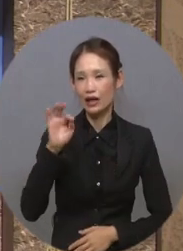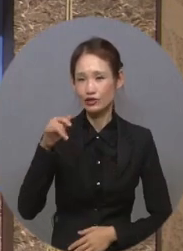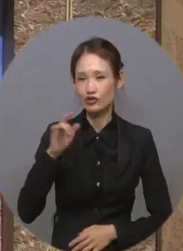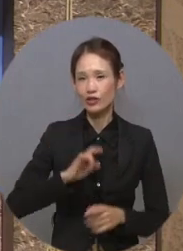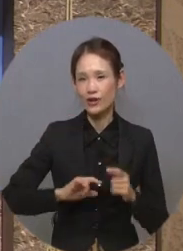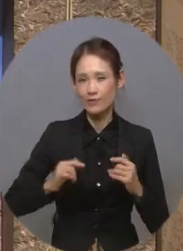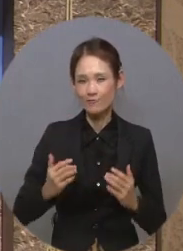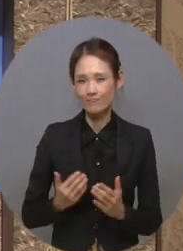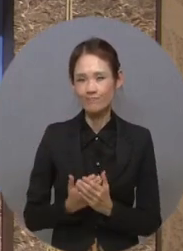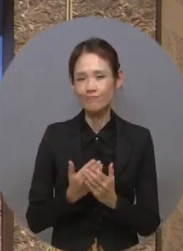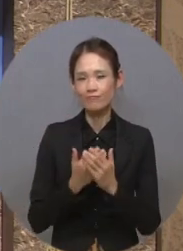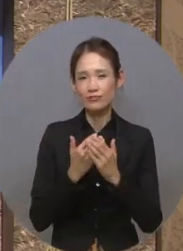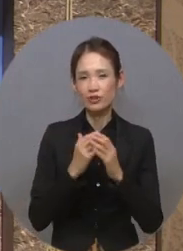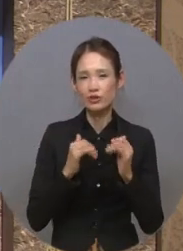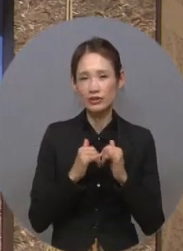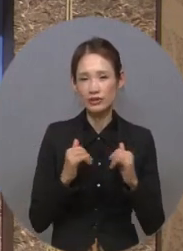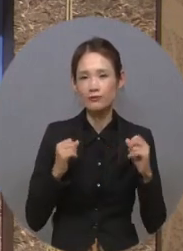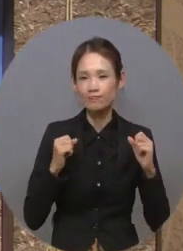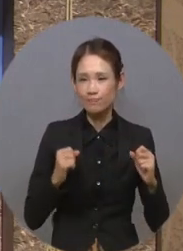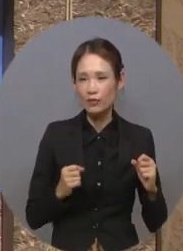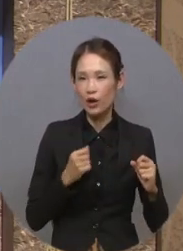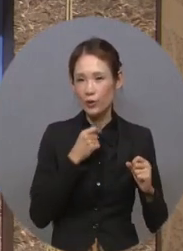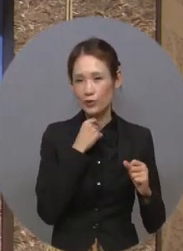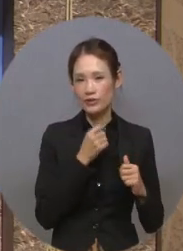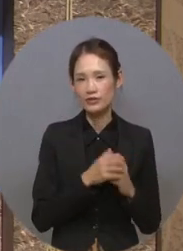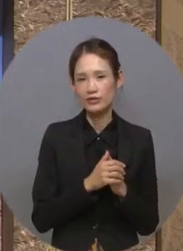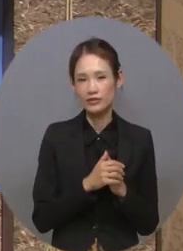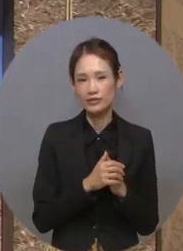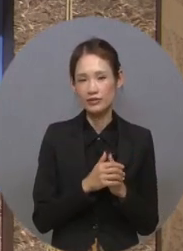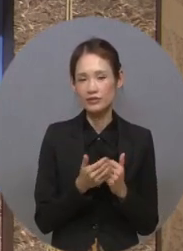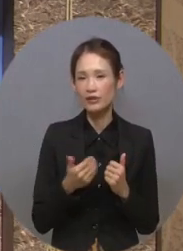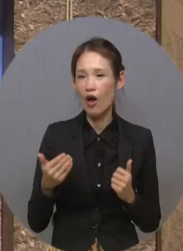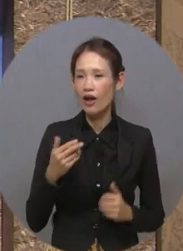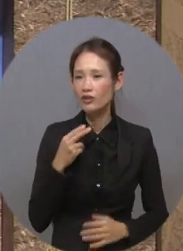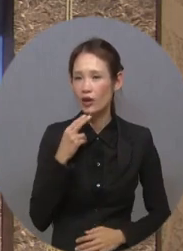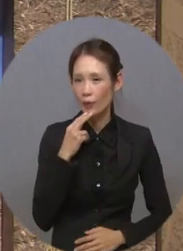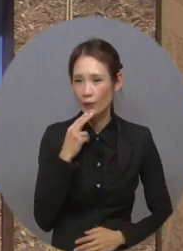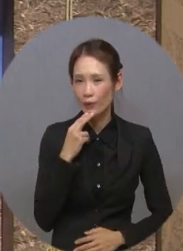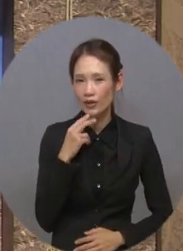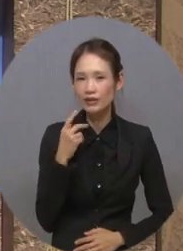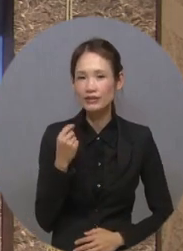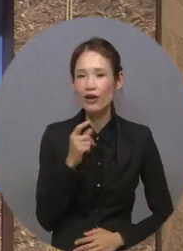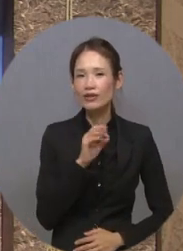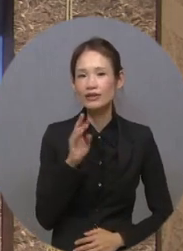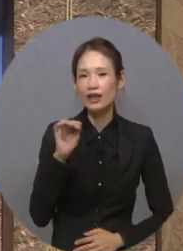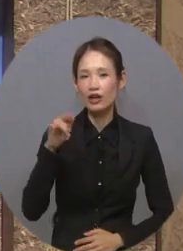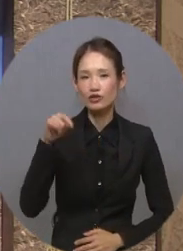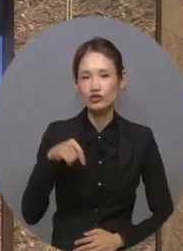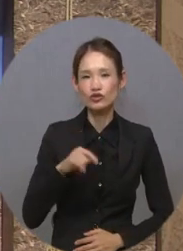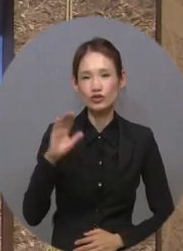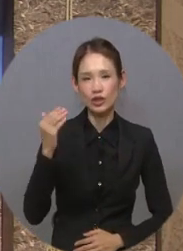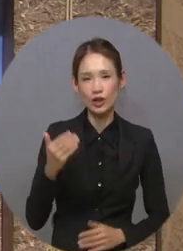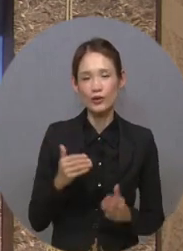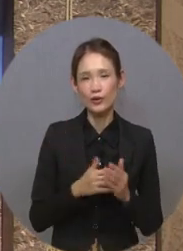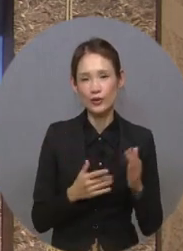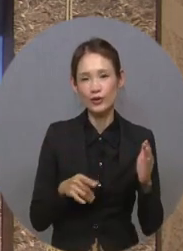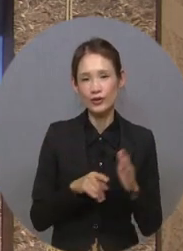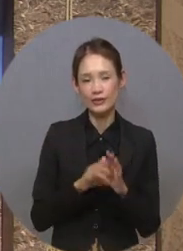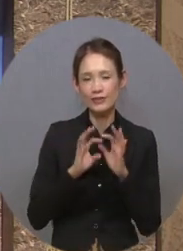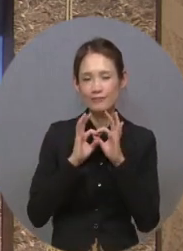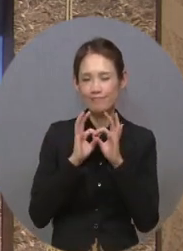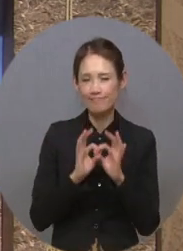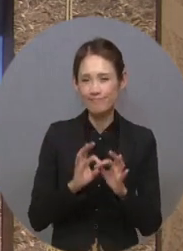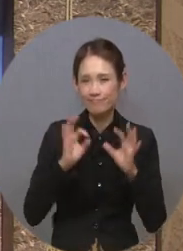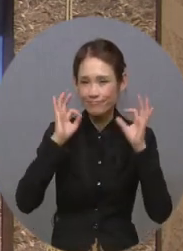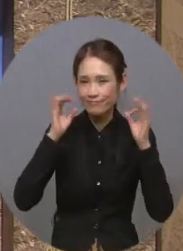발전해서 시민이 머물고 싶고 좀 떠나지 않는 그런 양주가 되도록 계속